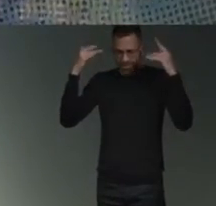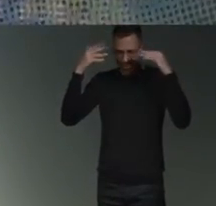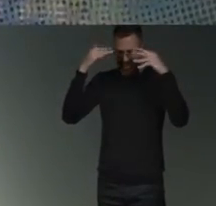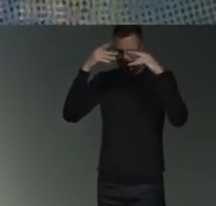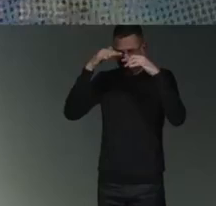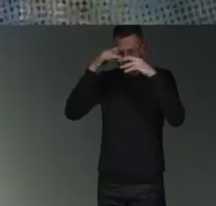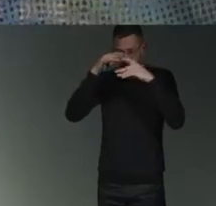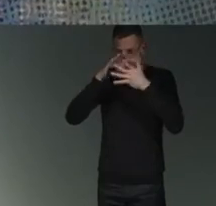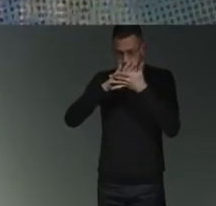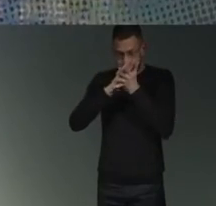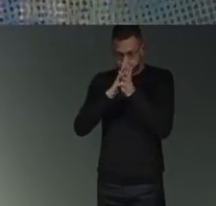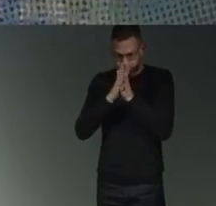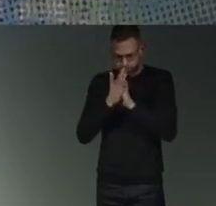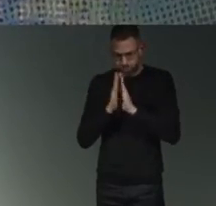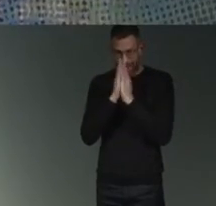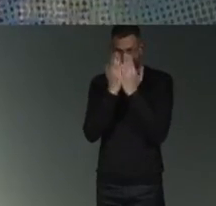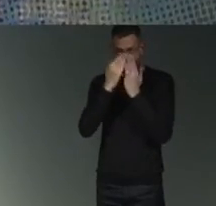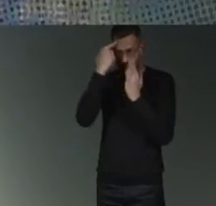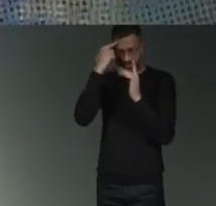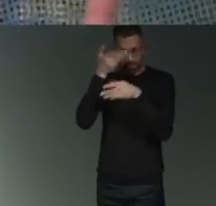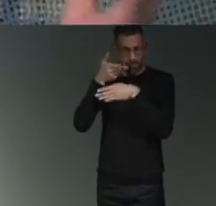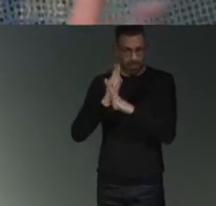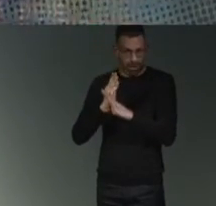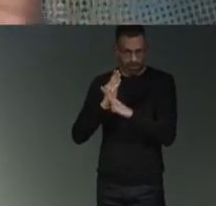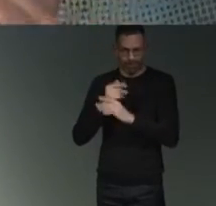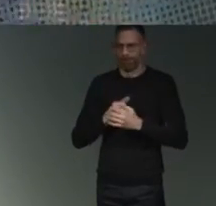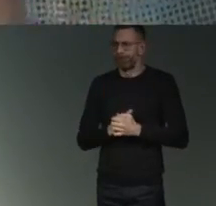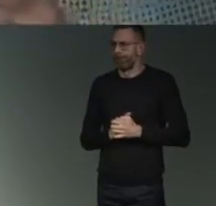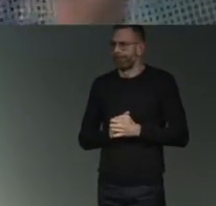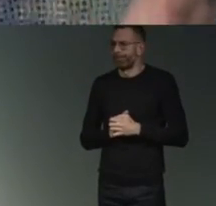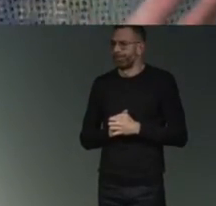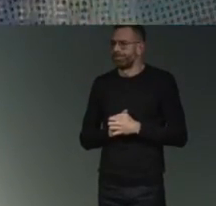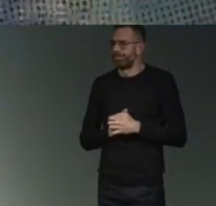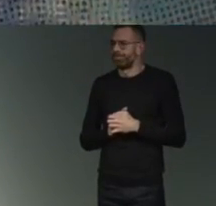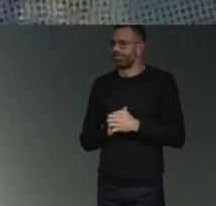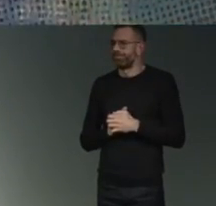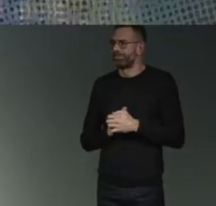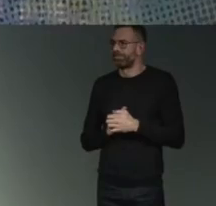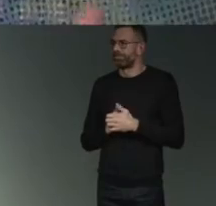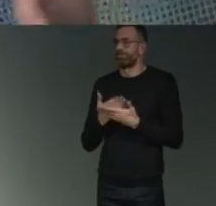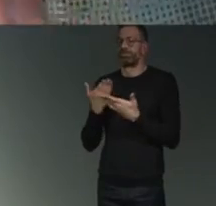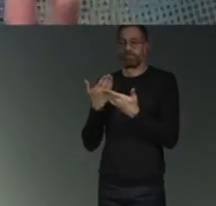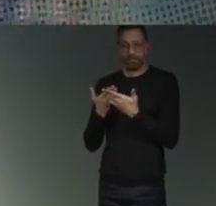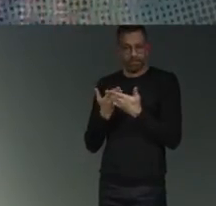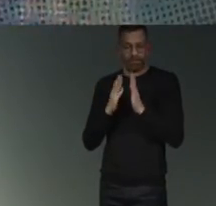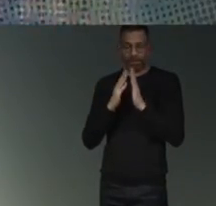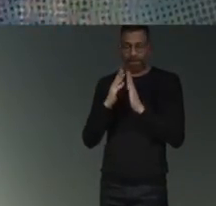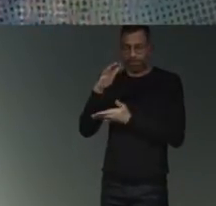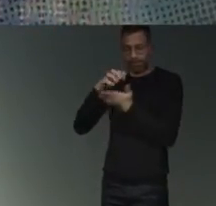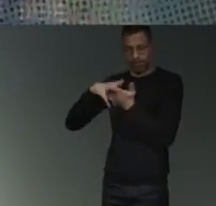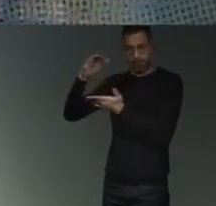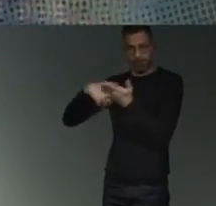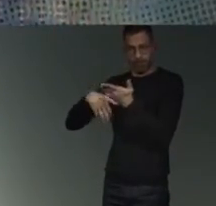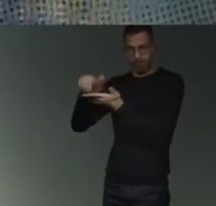et deviennent un livre dans ma tête. Et donc, quand je me suis mis à réfléchir à mon livre à partir de ce mail